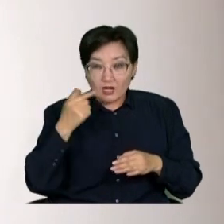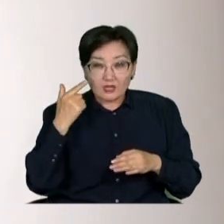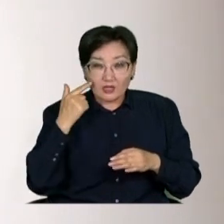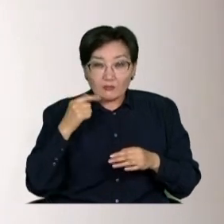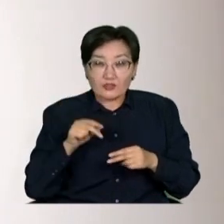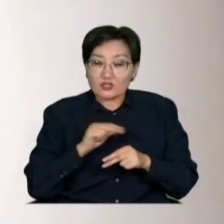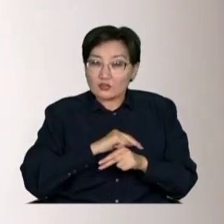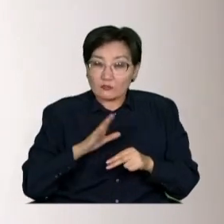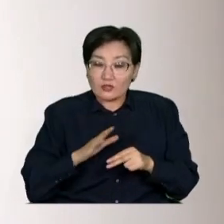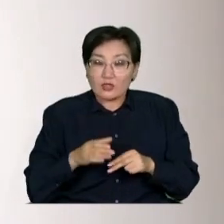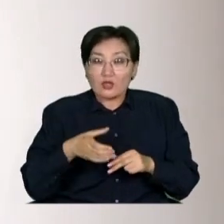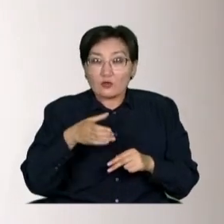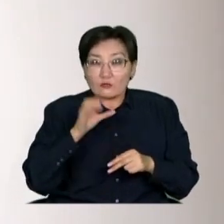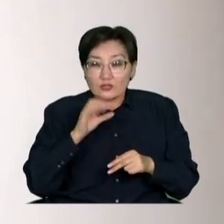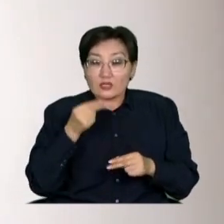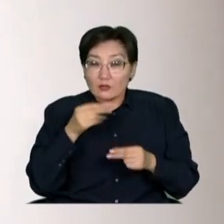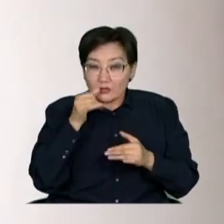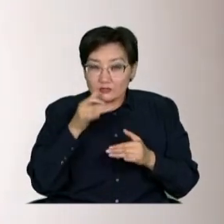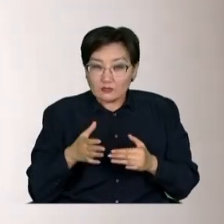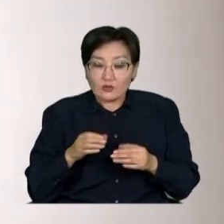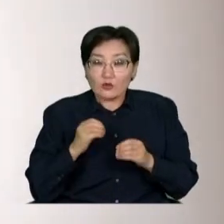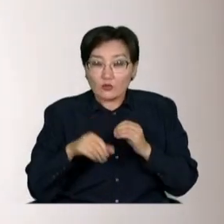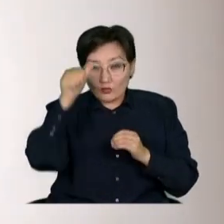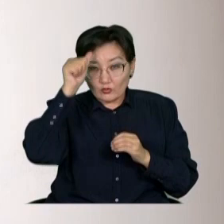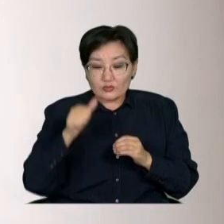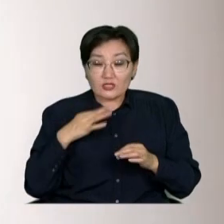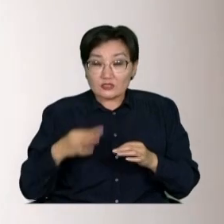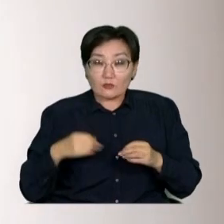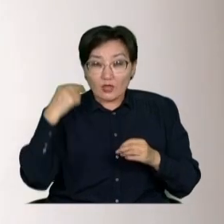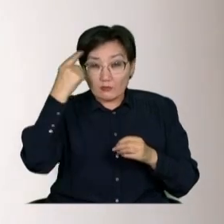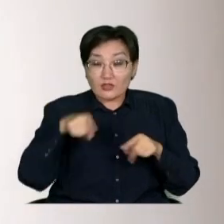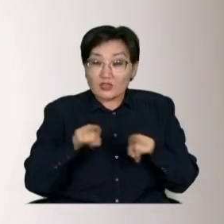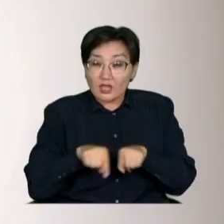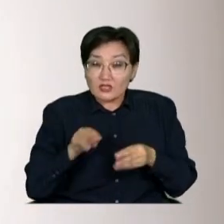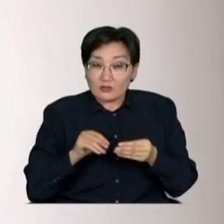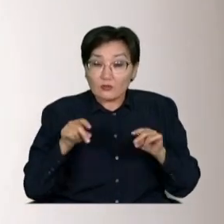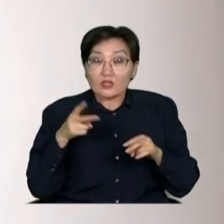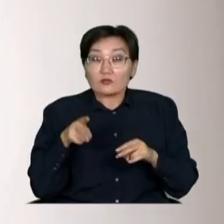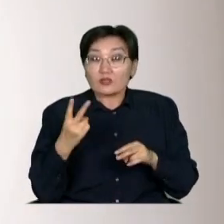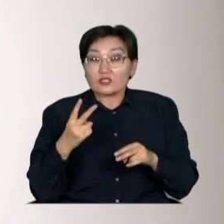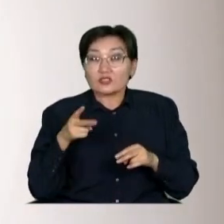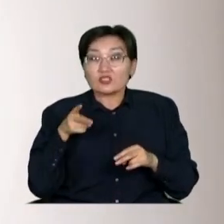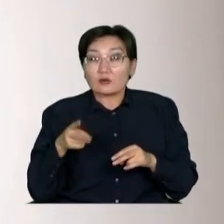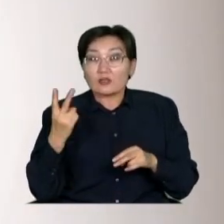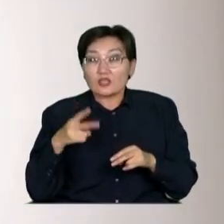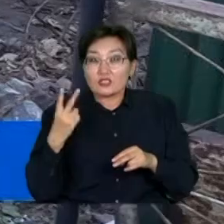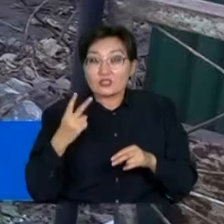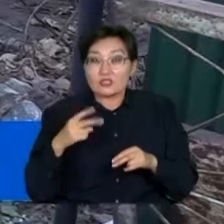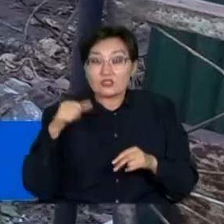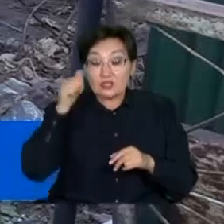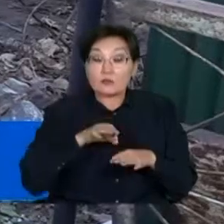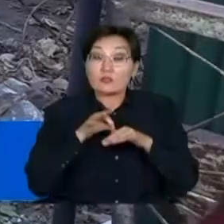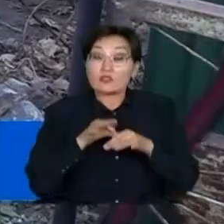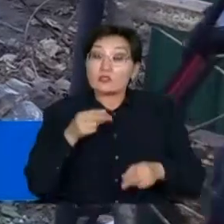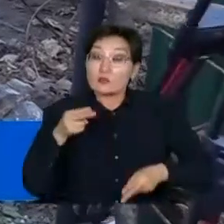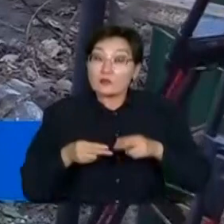не су іше алмадық. 10 ай емделдік. Сонда да баламның беті қалпына келмей жатыр. Отаны 2022 жылы 5 маусымда жасады. Ал